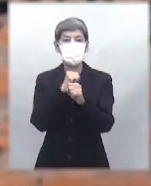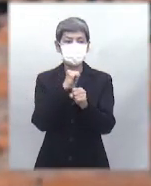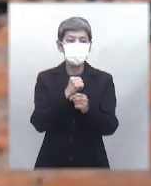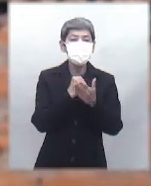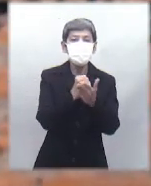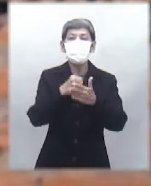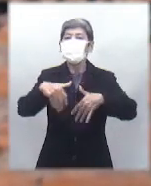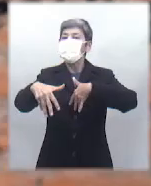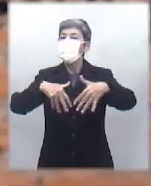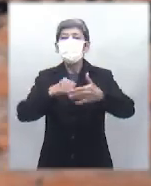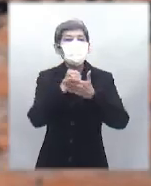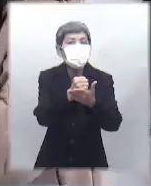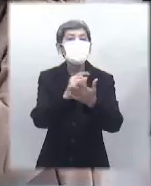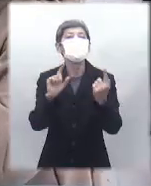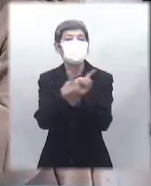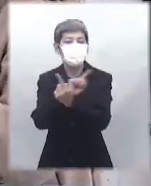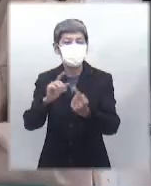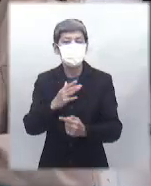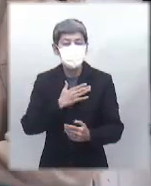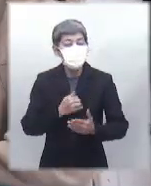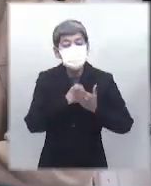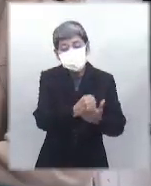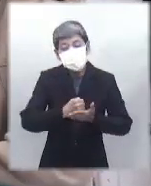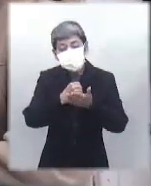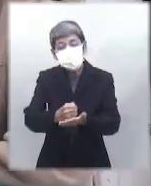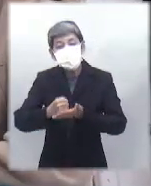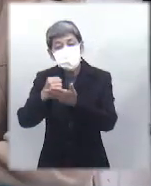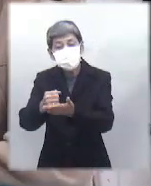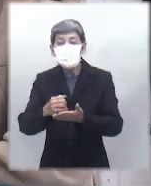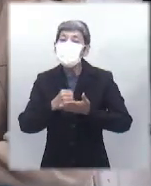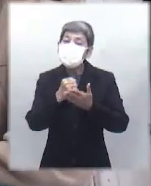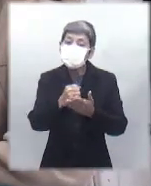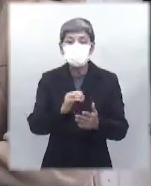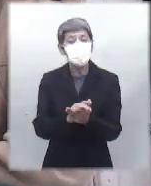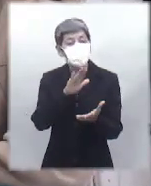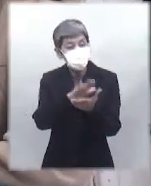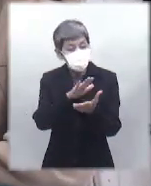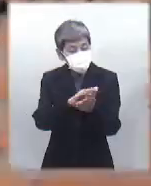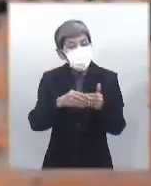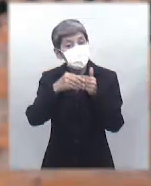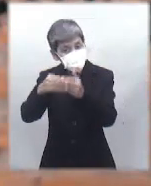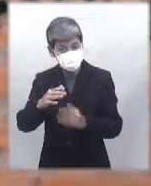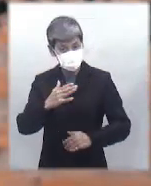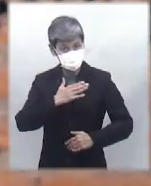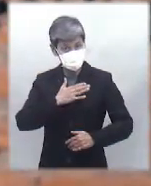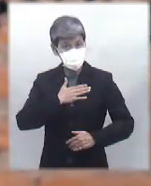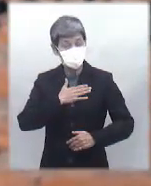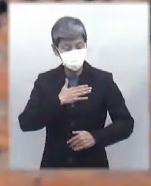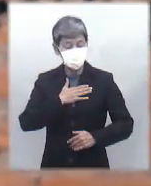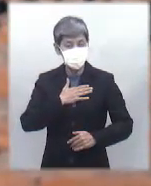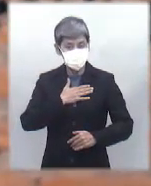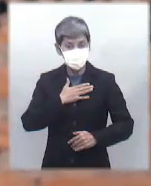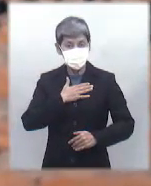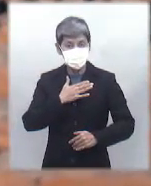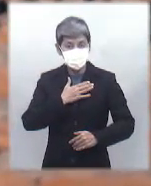ไปช่วยสังคมไปนะครับหลายคนที่ผมยื่นมือเข้าไปช่วยอาจจะช่วยได้เช่นหาโรงเรียนให้เราเนี่ยขนาดเราเรา